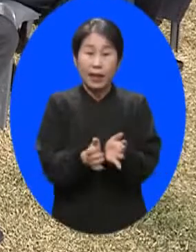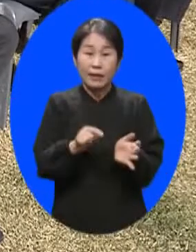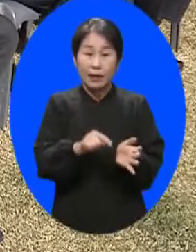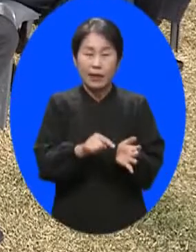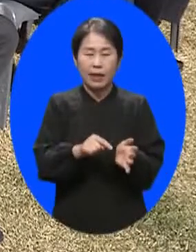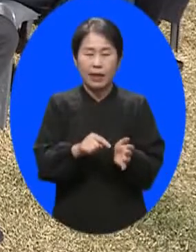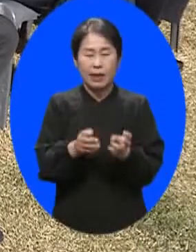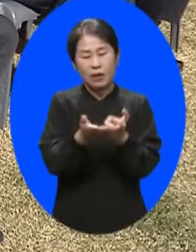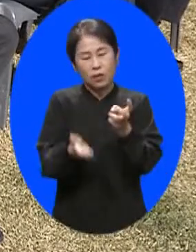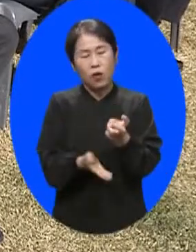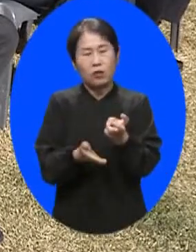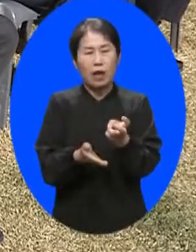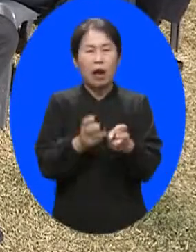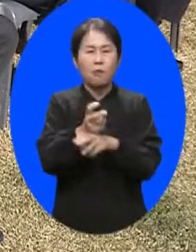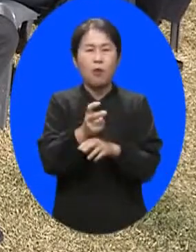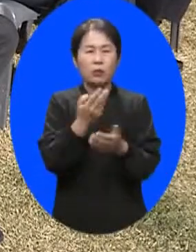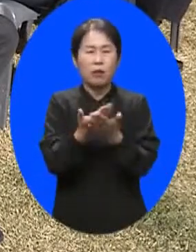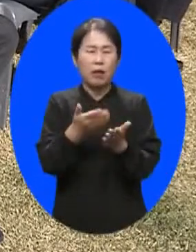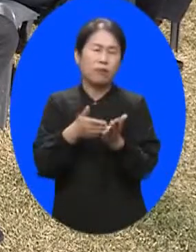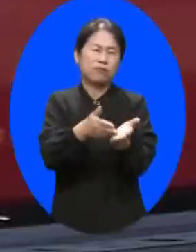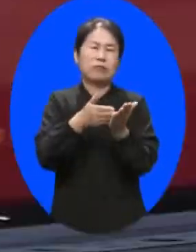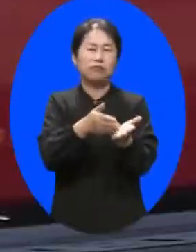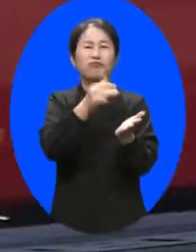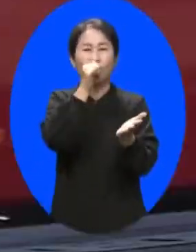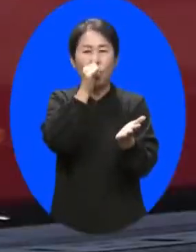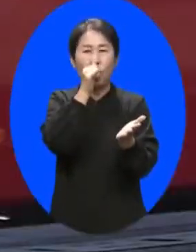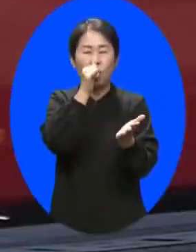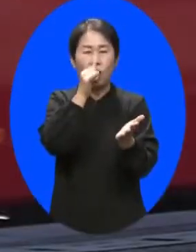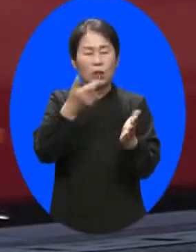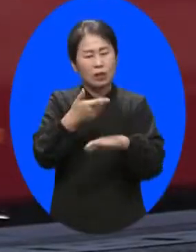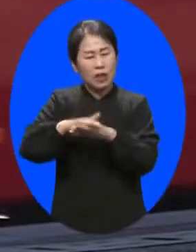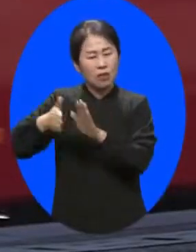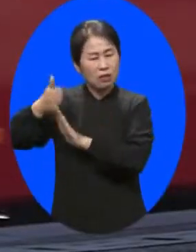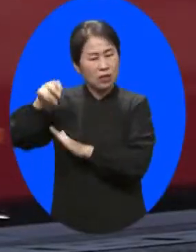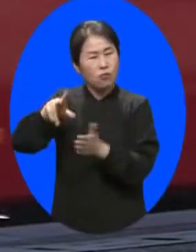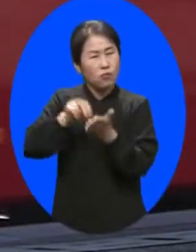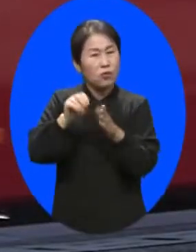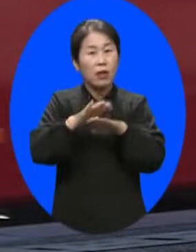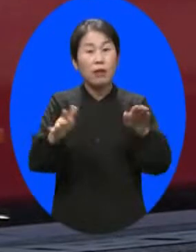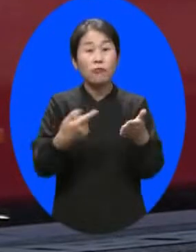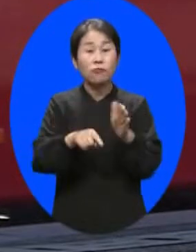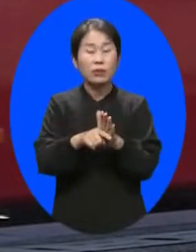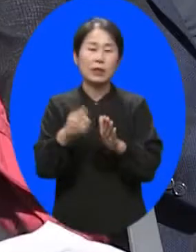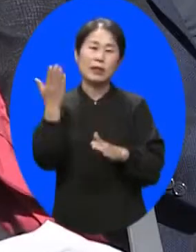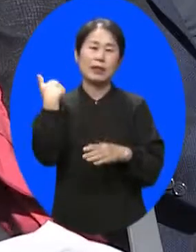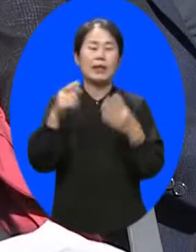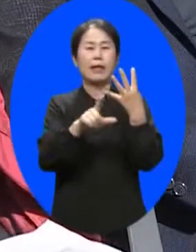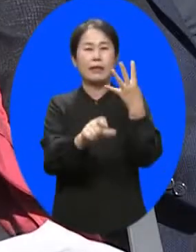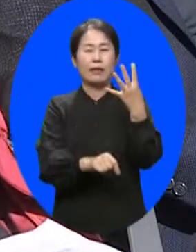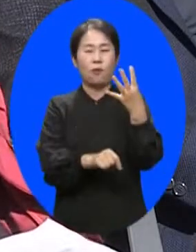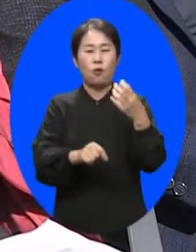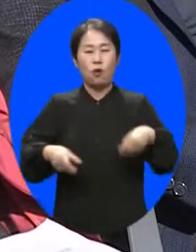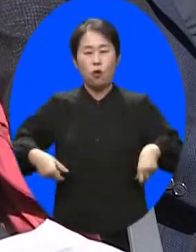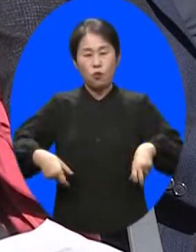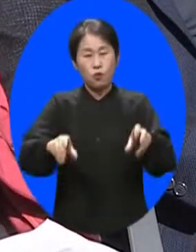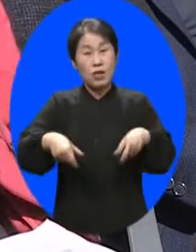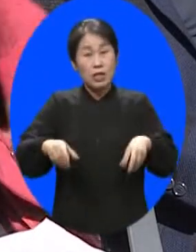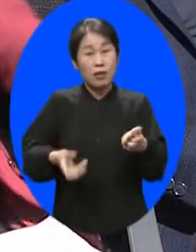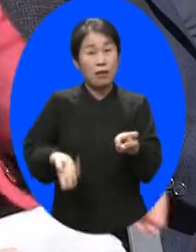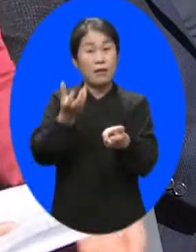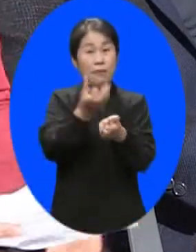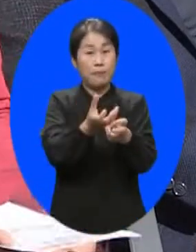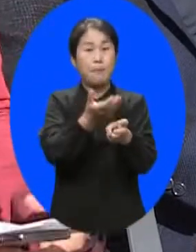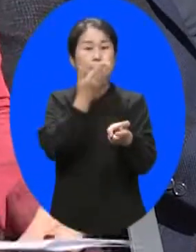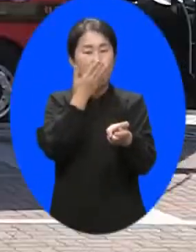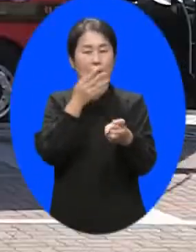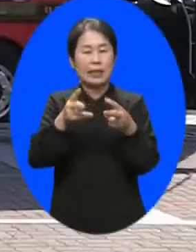저상버스 도입을 지속적으로 요구했으며 대전시는 이러한 문제를 해결하기 위해 지난 4월 휠체어 탑승이